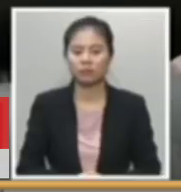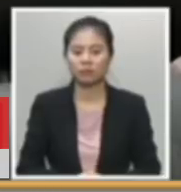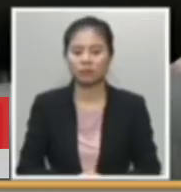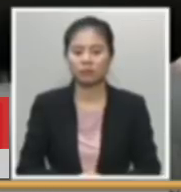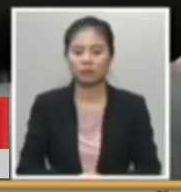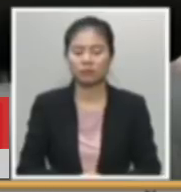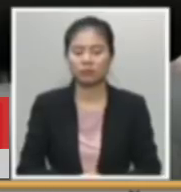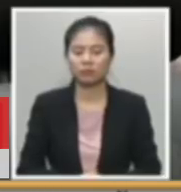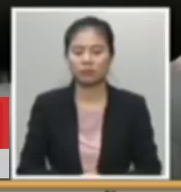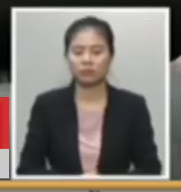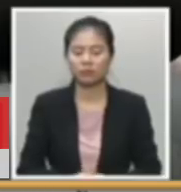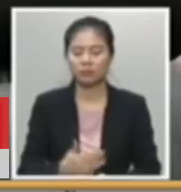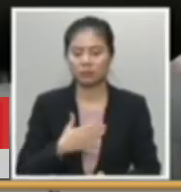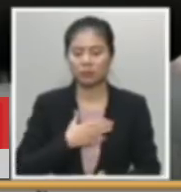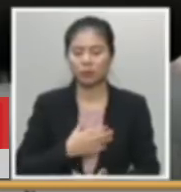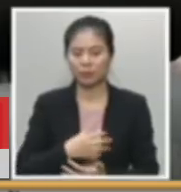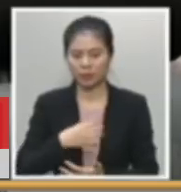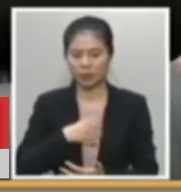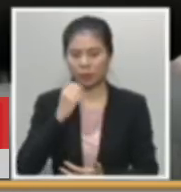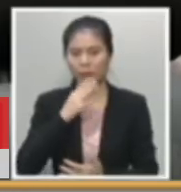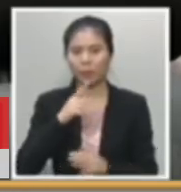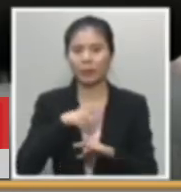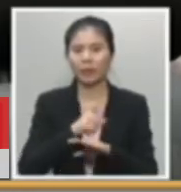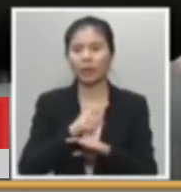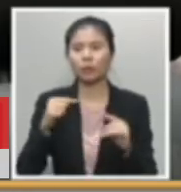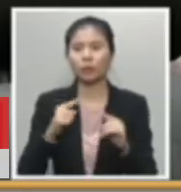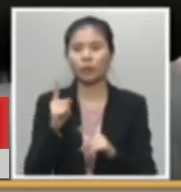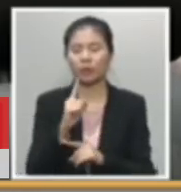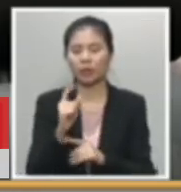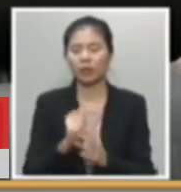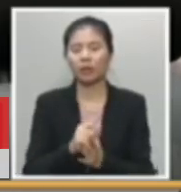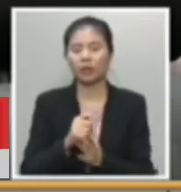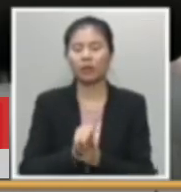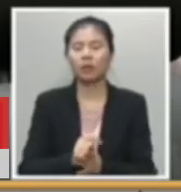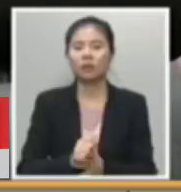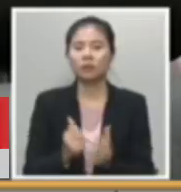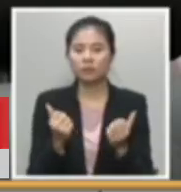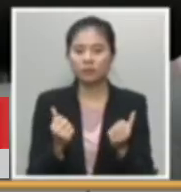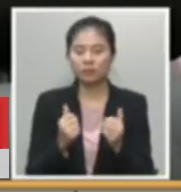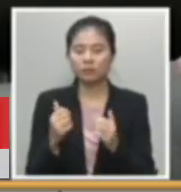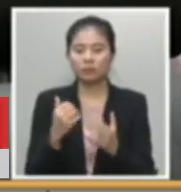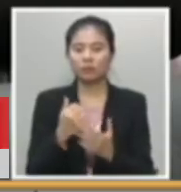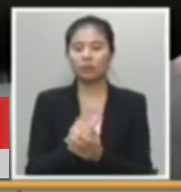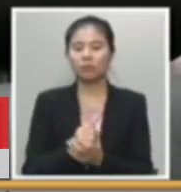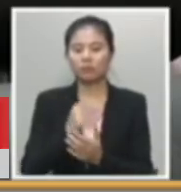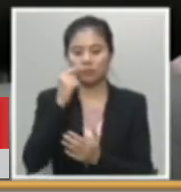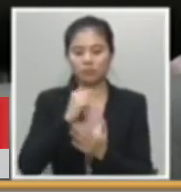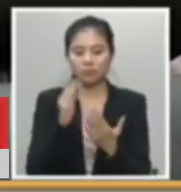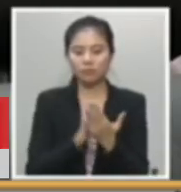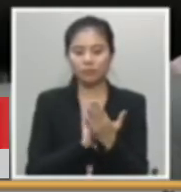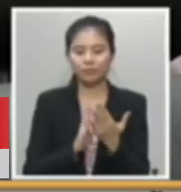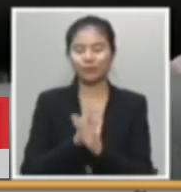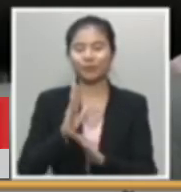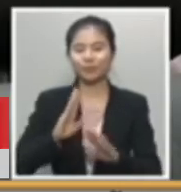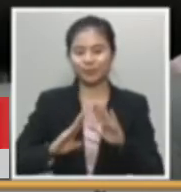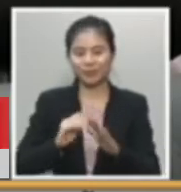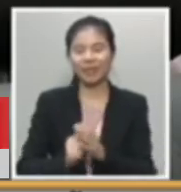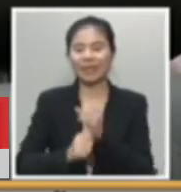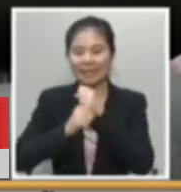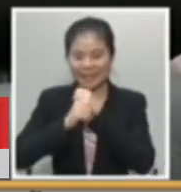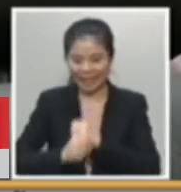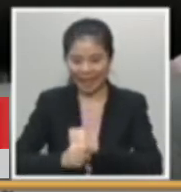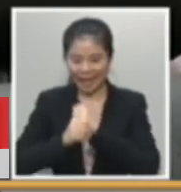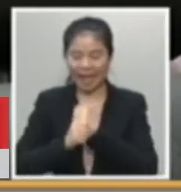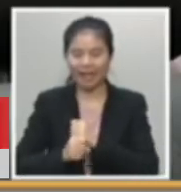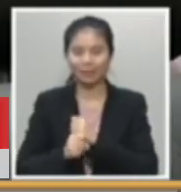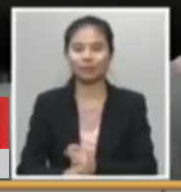ผมขออนุญาตเปรียบเทียบท่านประธานได้รับรู้รับทราบครับประเทศเราขณะนี้เนี่ยเป็นประเทศที่แก่และจนแก่และ